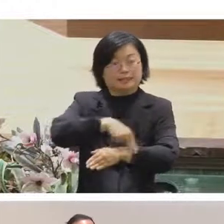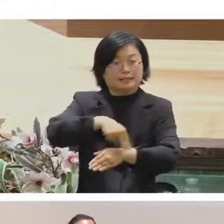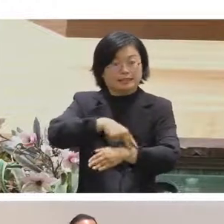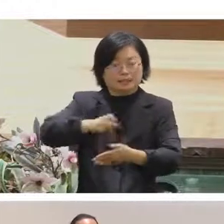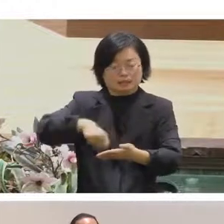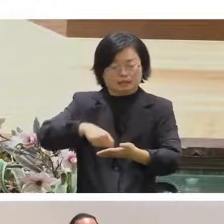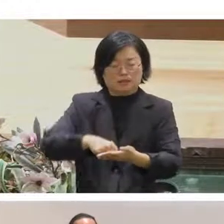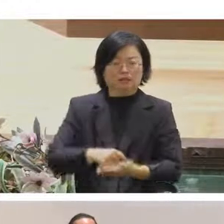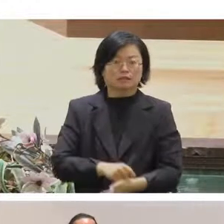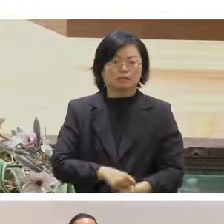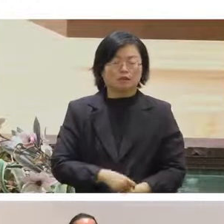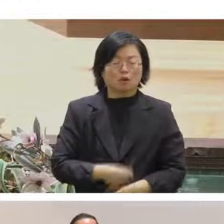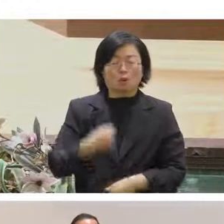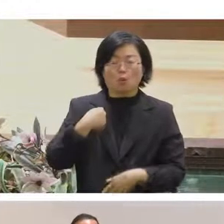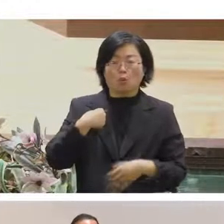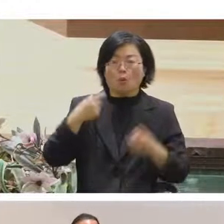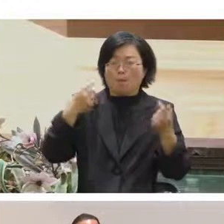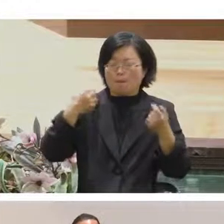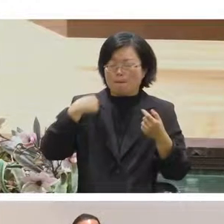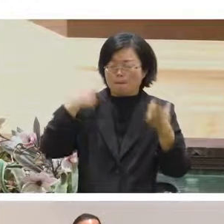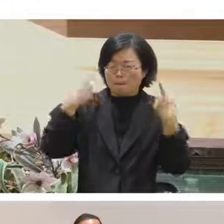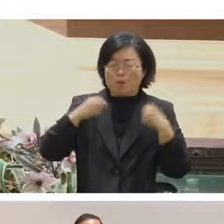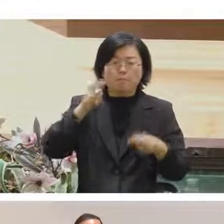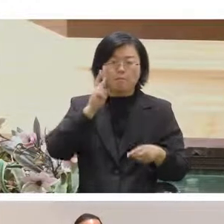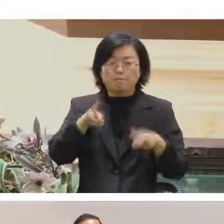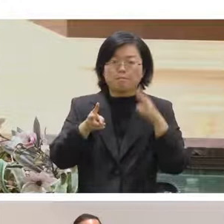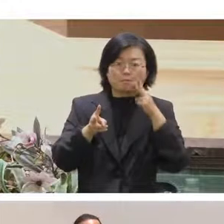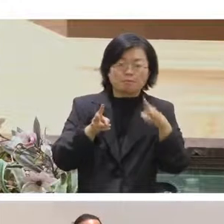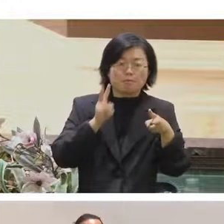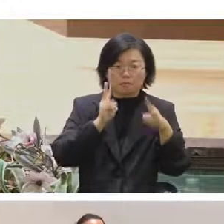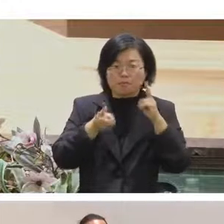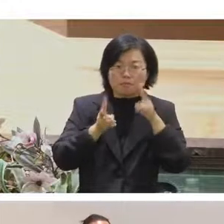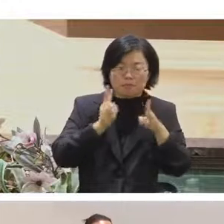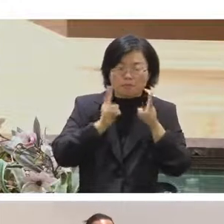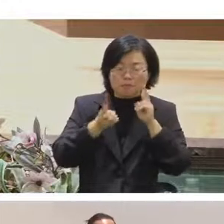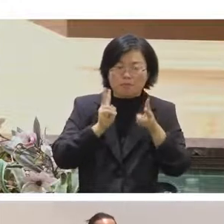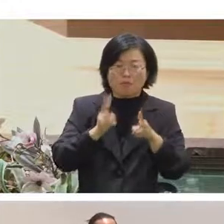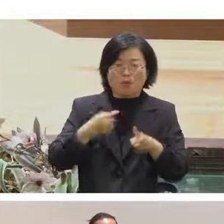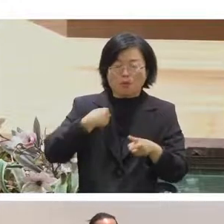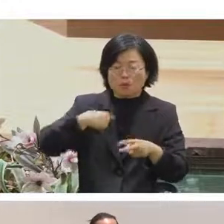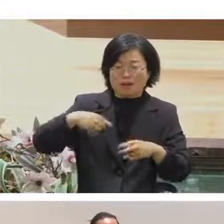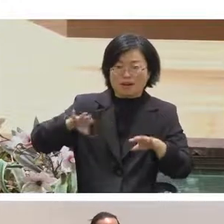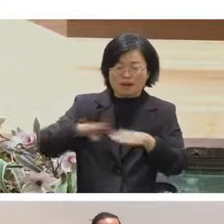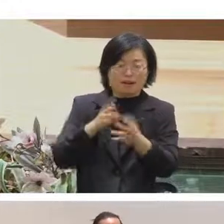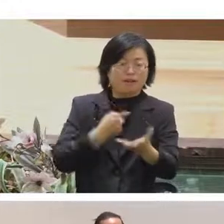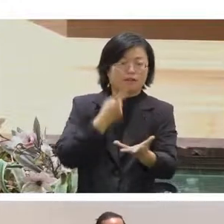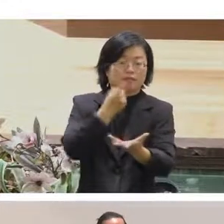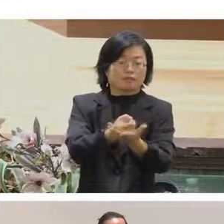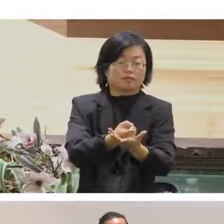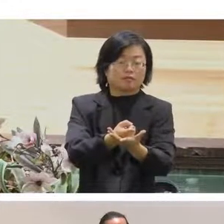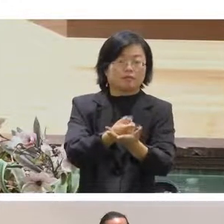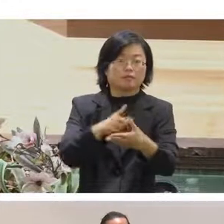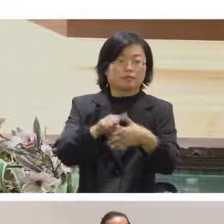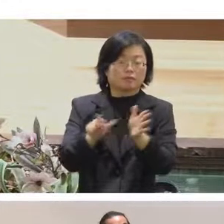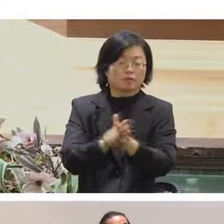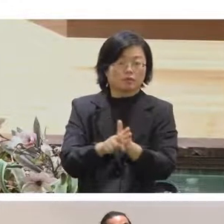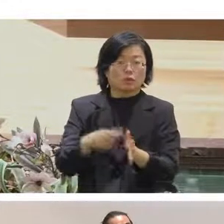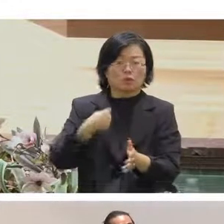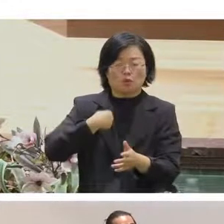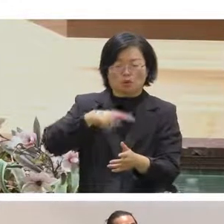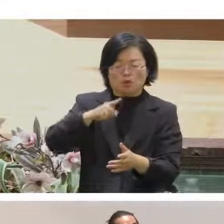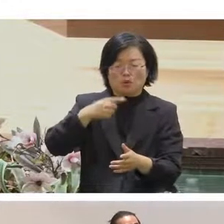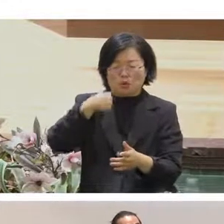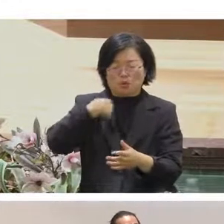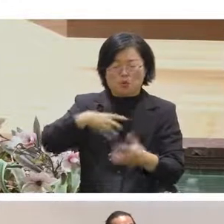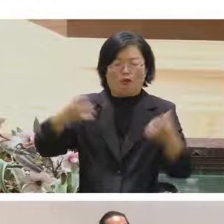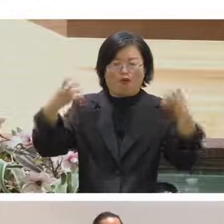是在G0V每兩個月的時候都會有大送所以我就我一開始去參加G0V的時候就去當報道